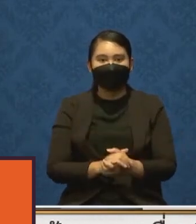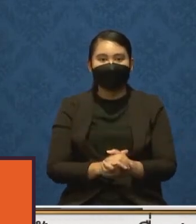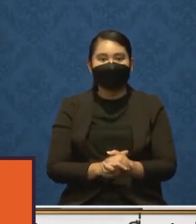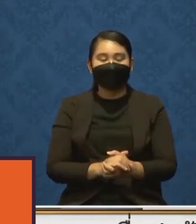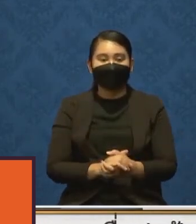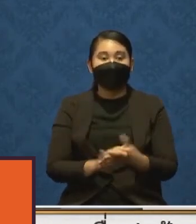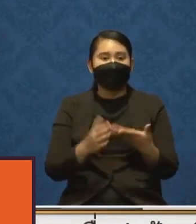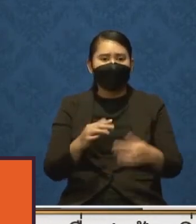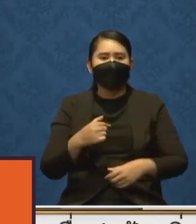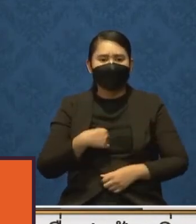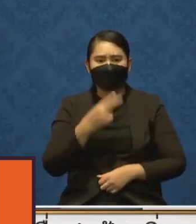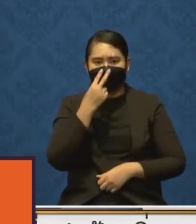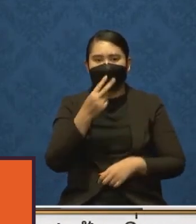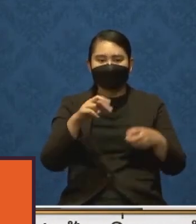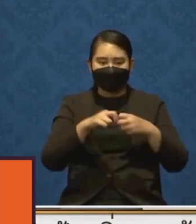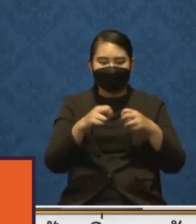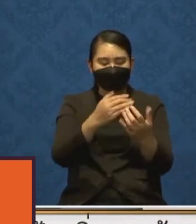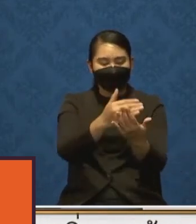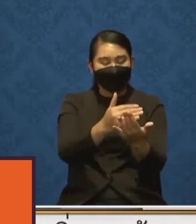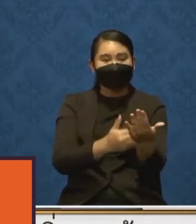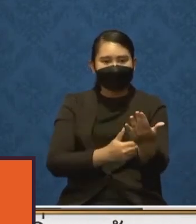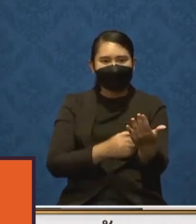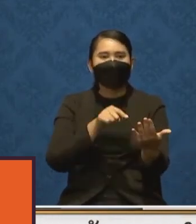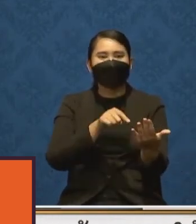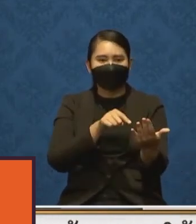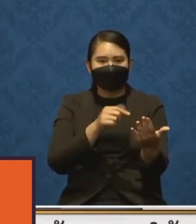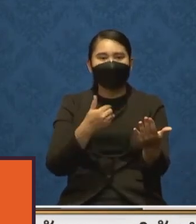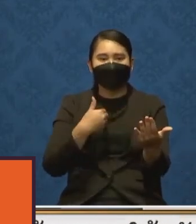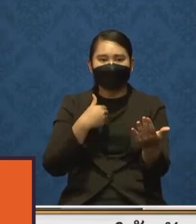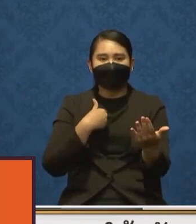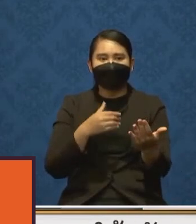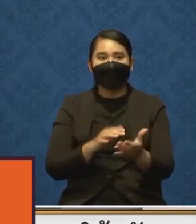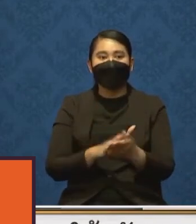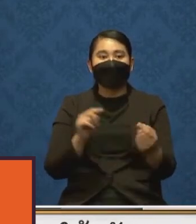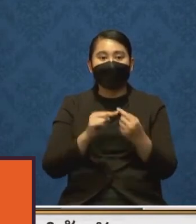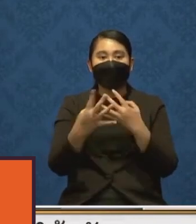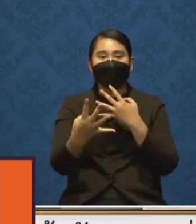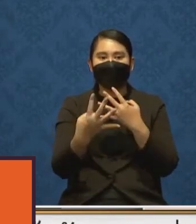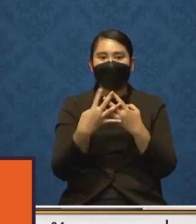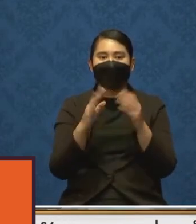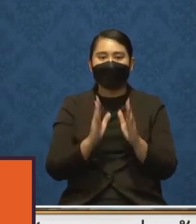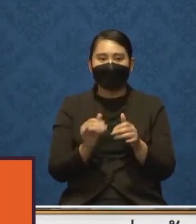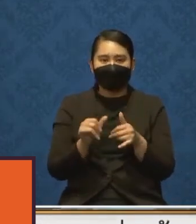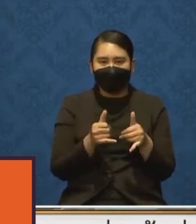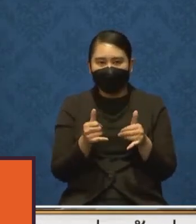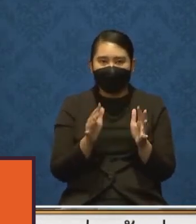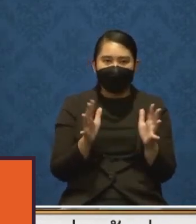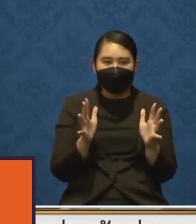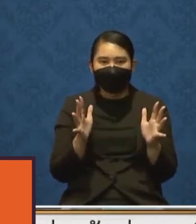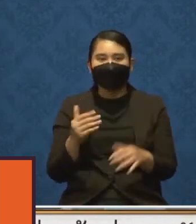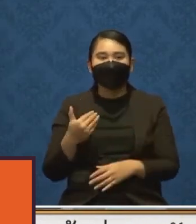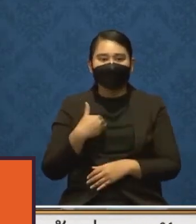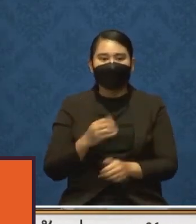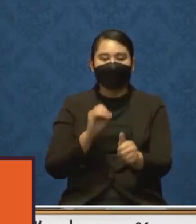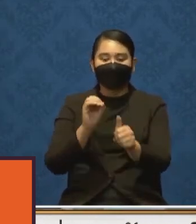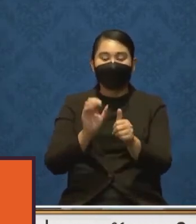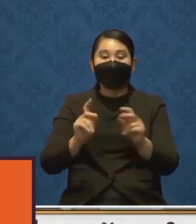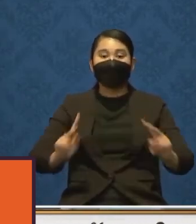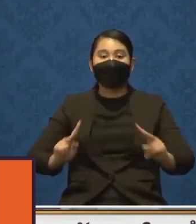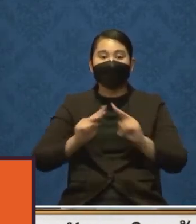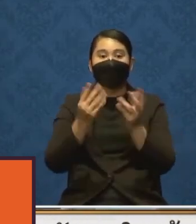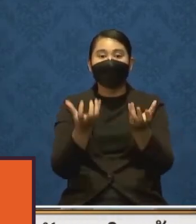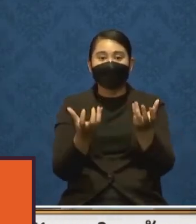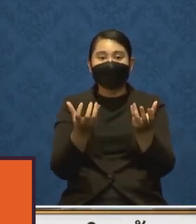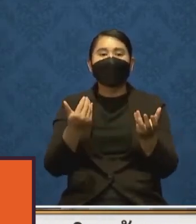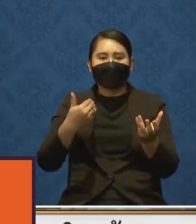และผมเหปัญหาที่ท่านใายงานนะครัอย่างกรริเรือนจำแอัจท่ก็เสนอแ่กระสรวยดทรวช่วยแ